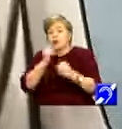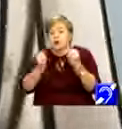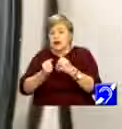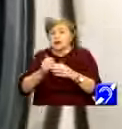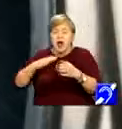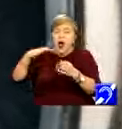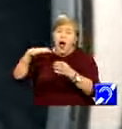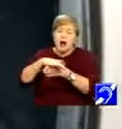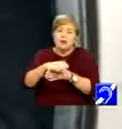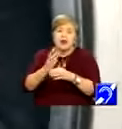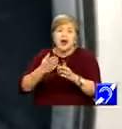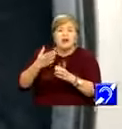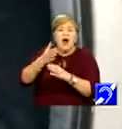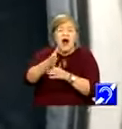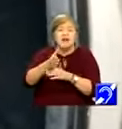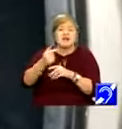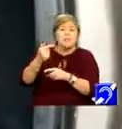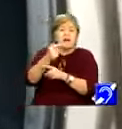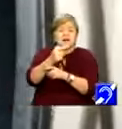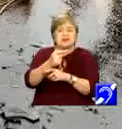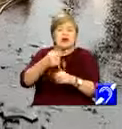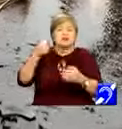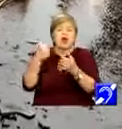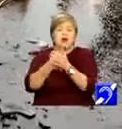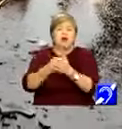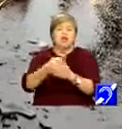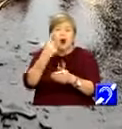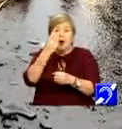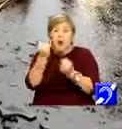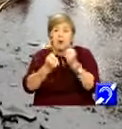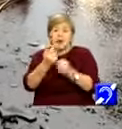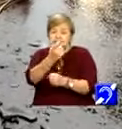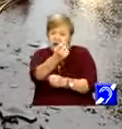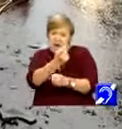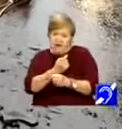a intrat pe contrasens și a lovit un autoturism care circula dinspre Buzău spre Vrancea.